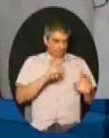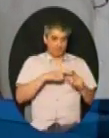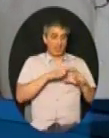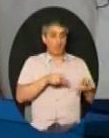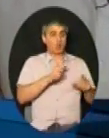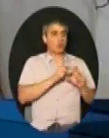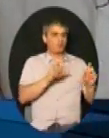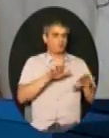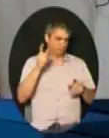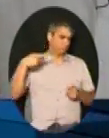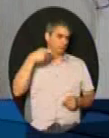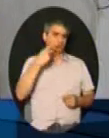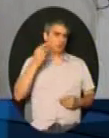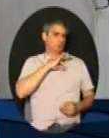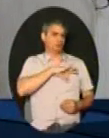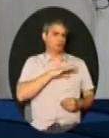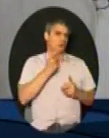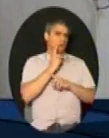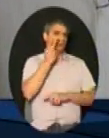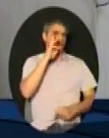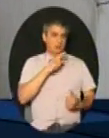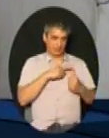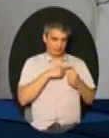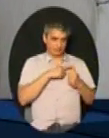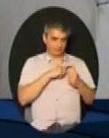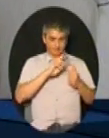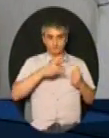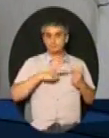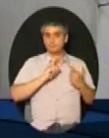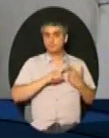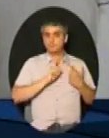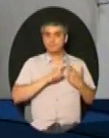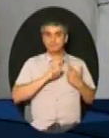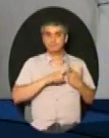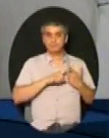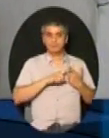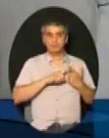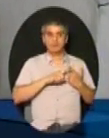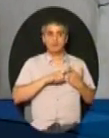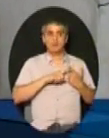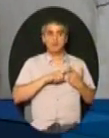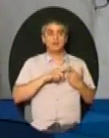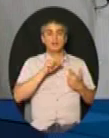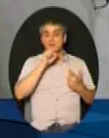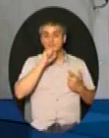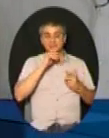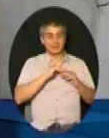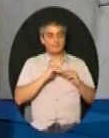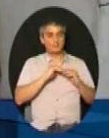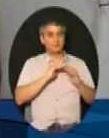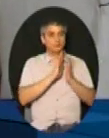חוב הממשלתיות הן מסובסדות, פשוט נותנות צורת יותר גבוהה. הדבר השני, להעלות את שיעור ההפרשה בפנסיית